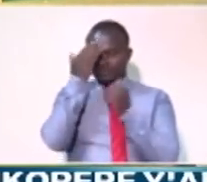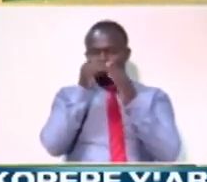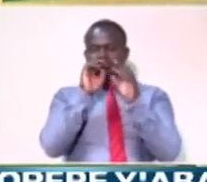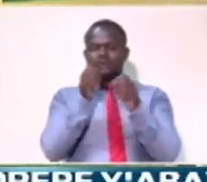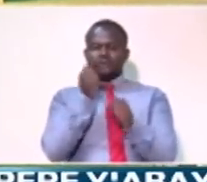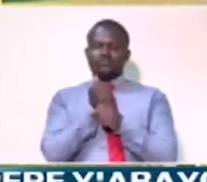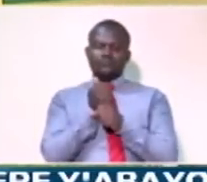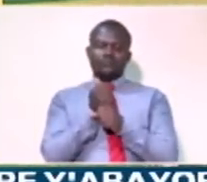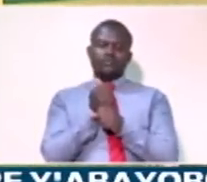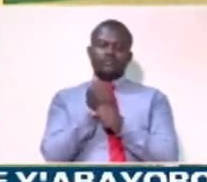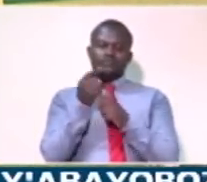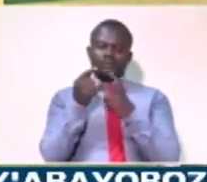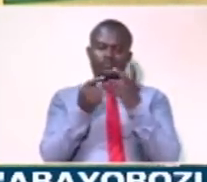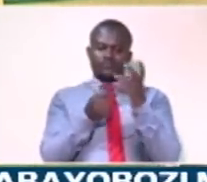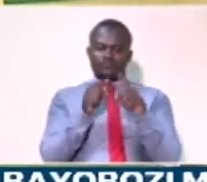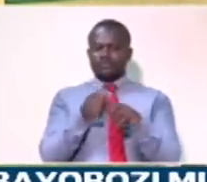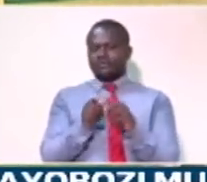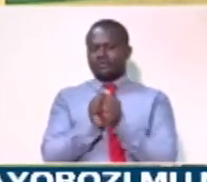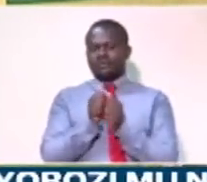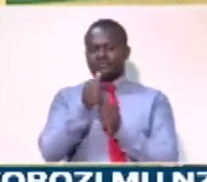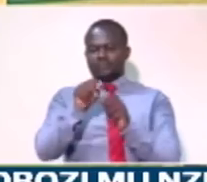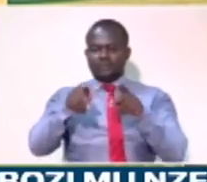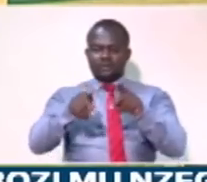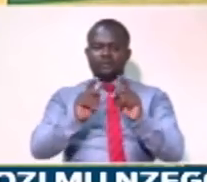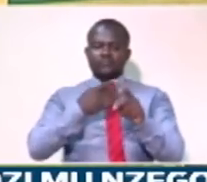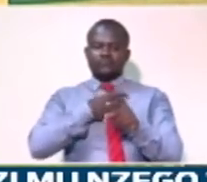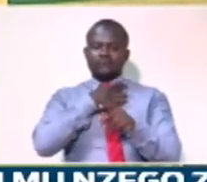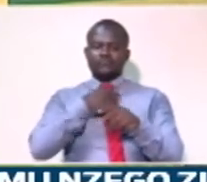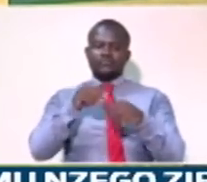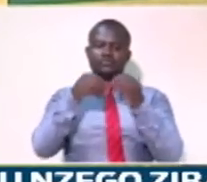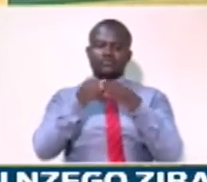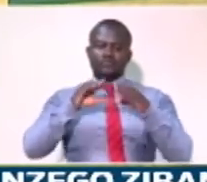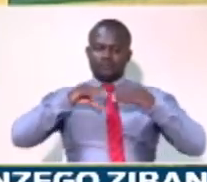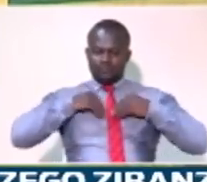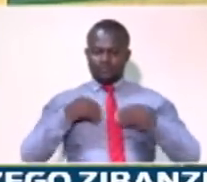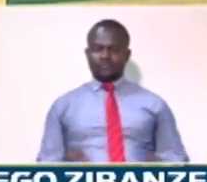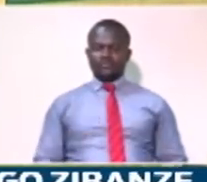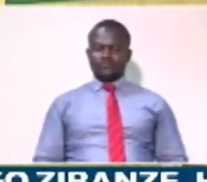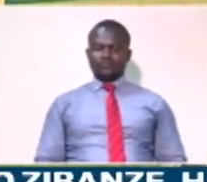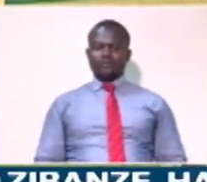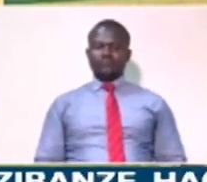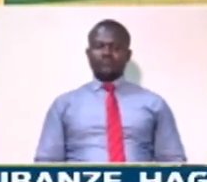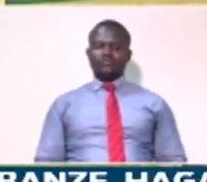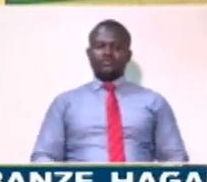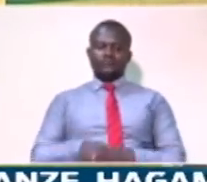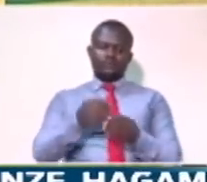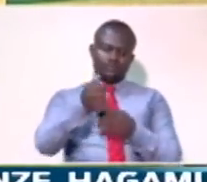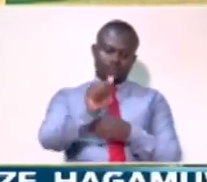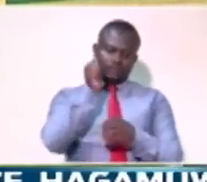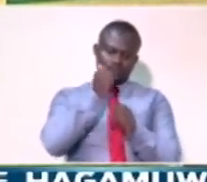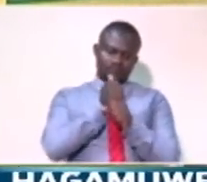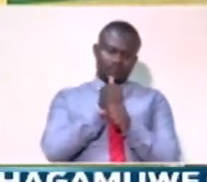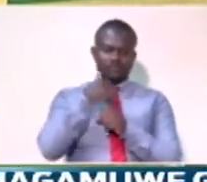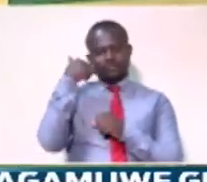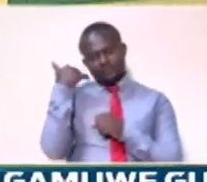uwo wakoze ibitandukanye n'ibyo uruhushya rwo gusura wahawe rukwemerera nibyo rero byakozwe